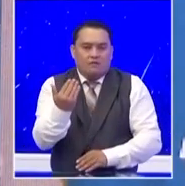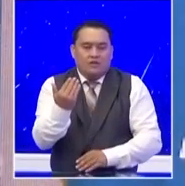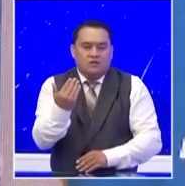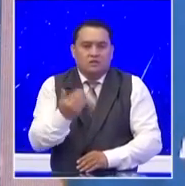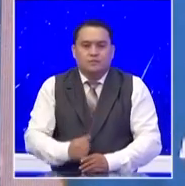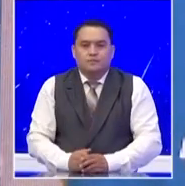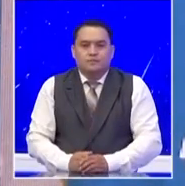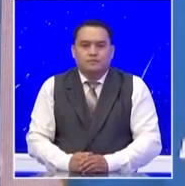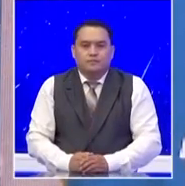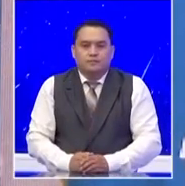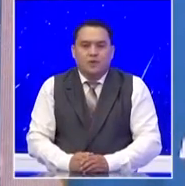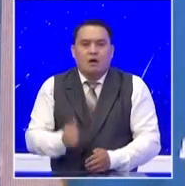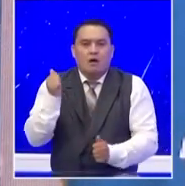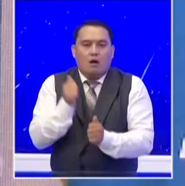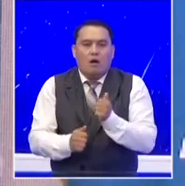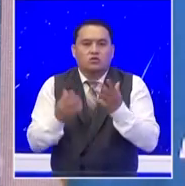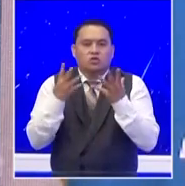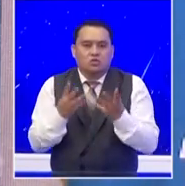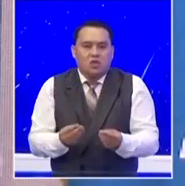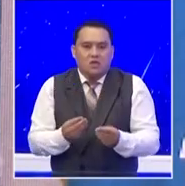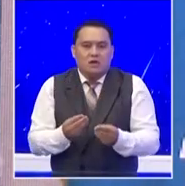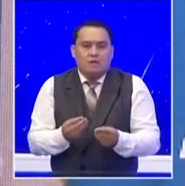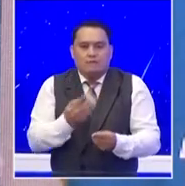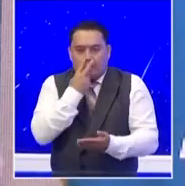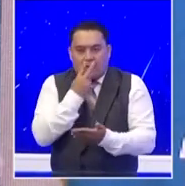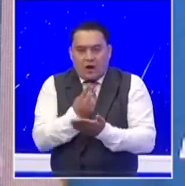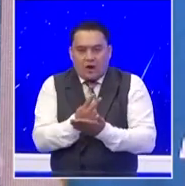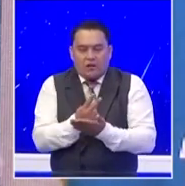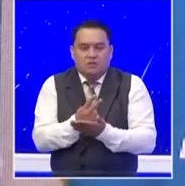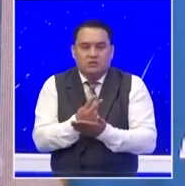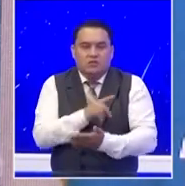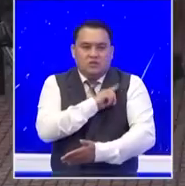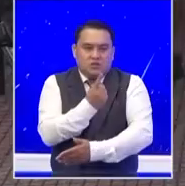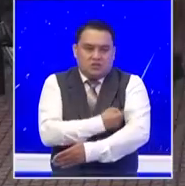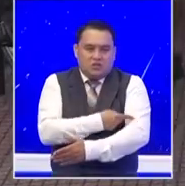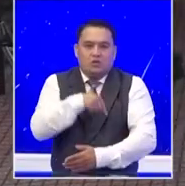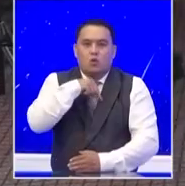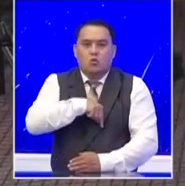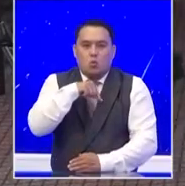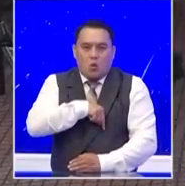ваши плечи. Каждый день вы демонстрируете стране силу своего духа,